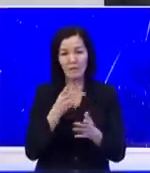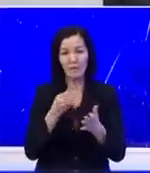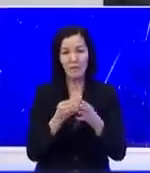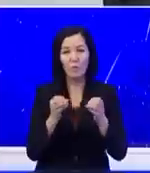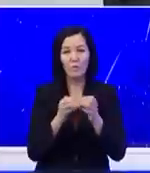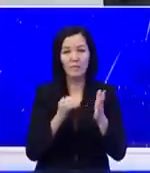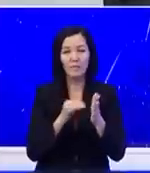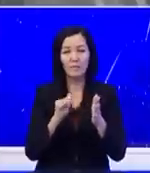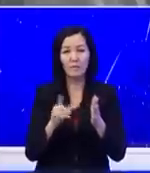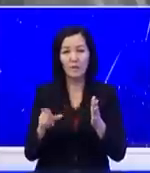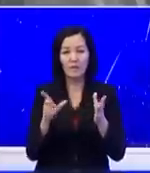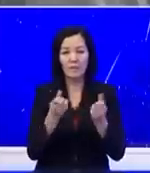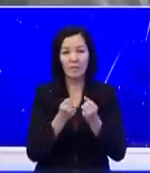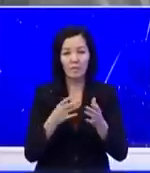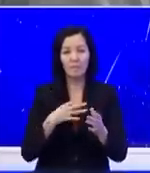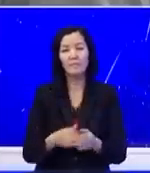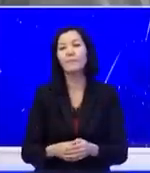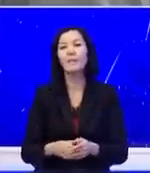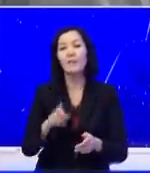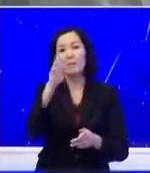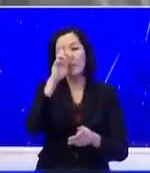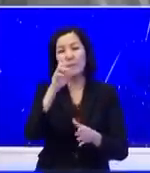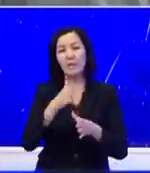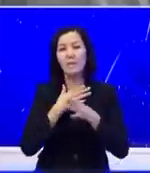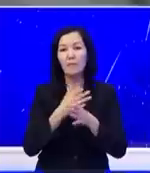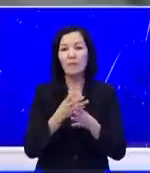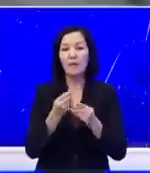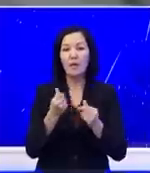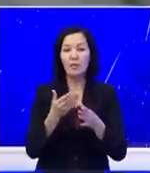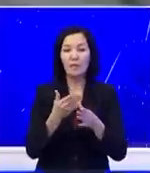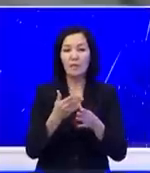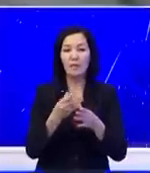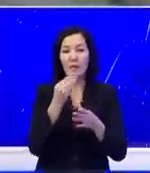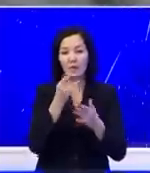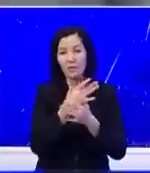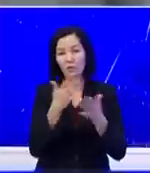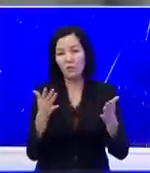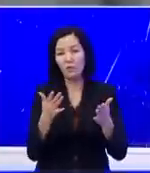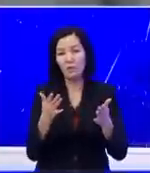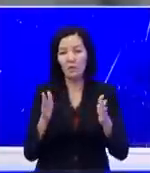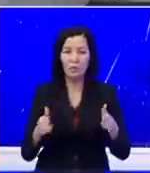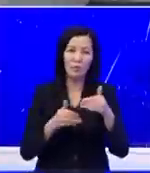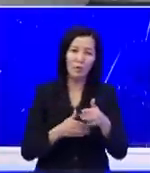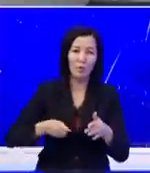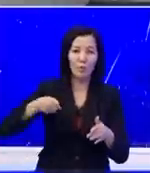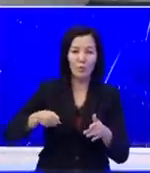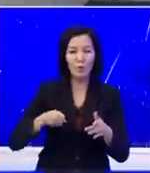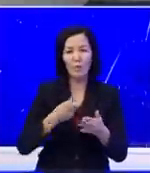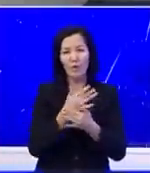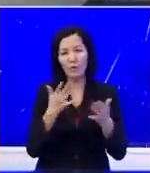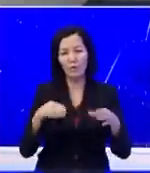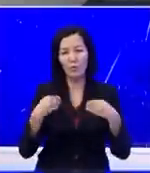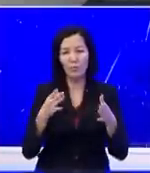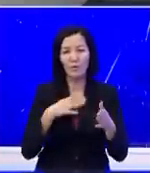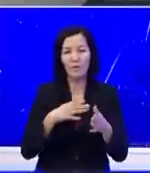адам алып отыр. Сонымен қатар мемлекет тарапынан қаржылай көмектен бөлек азық-түлік топтамасы ретінде де қолдау көрсетілді.